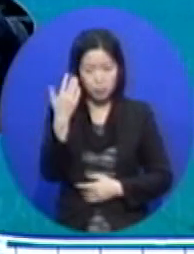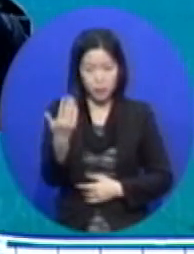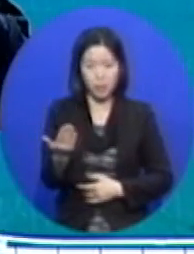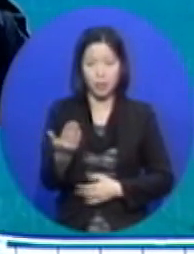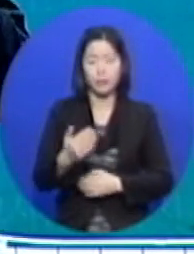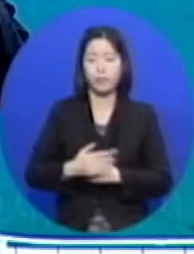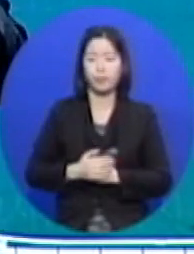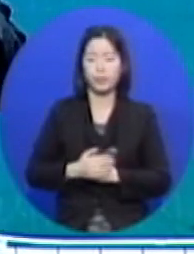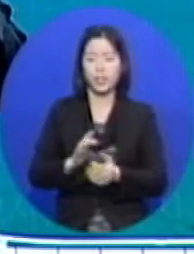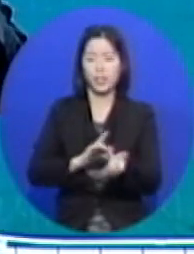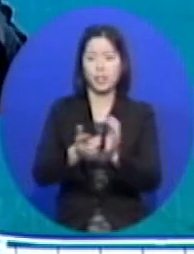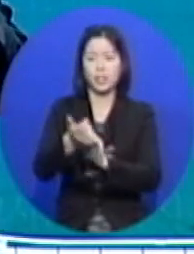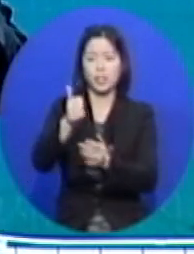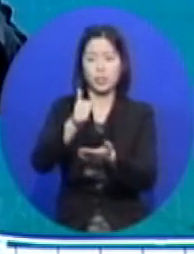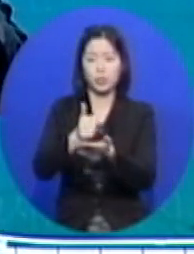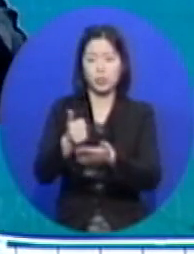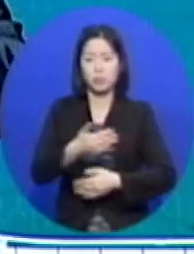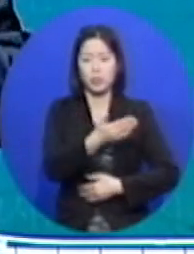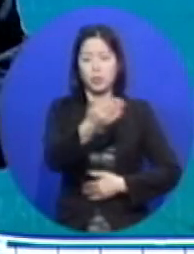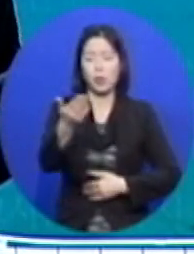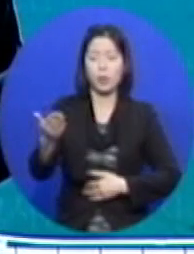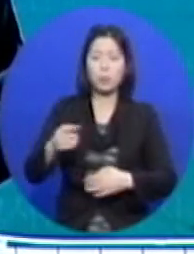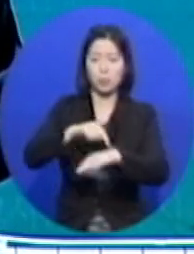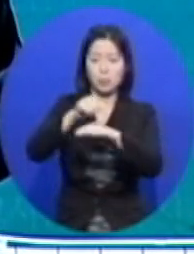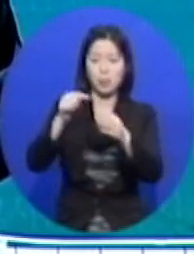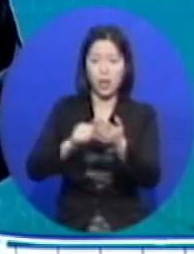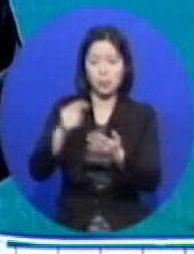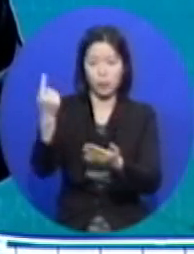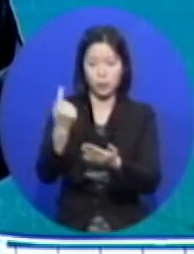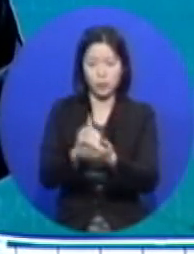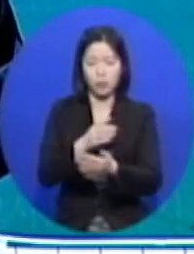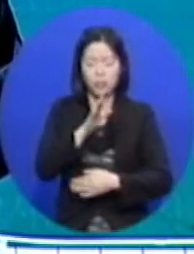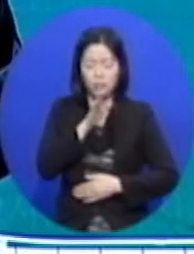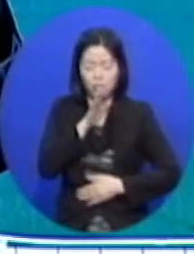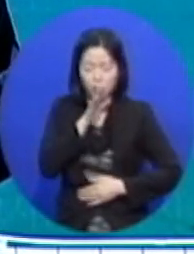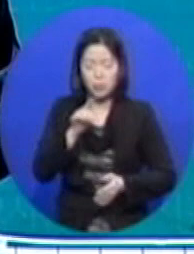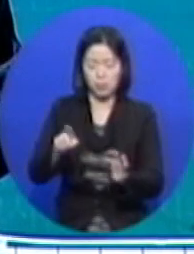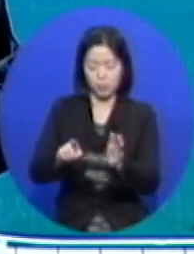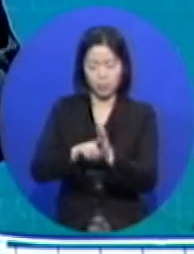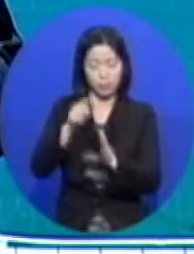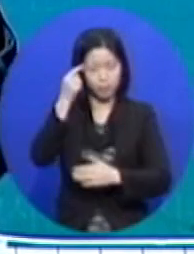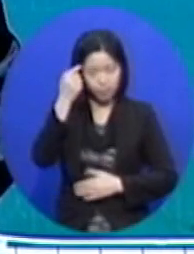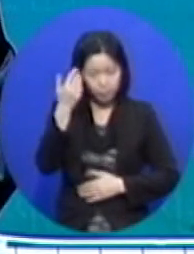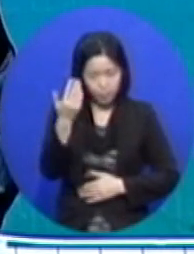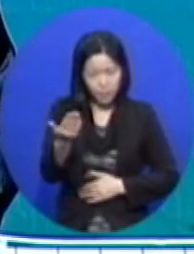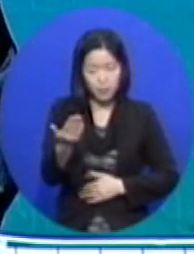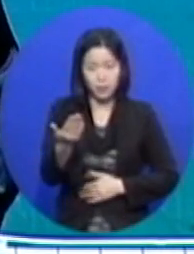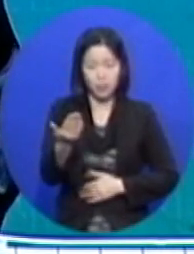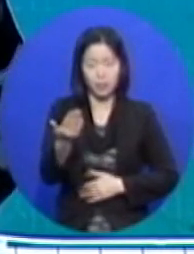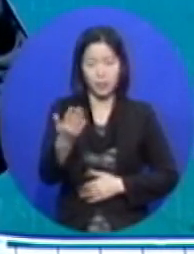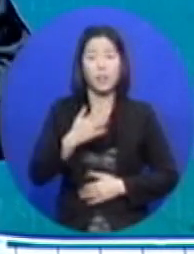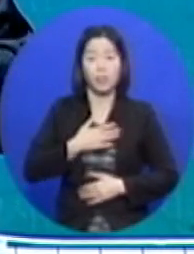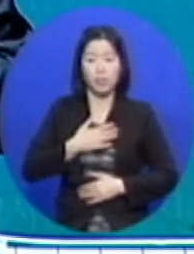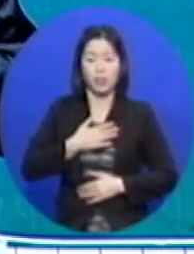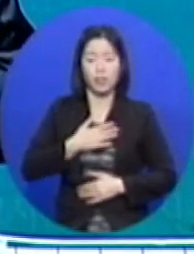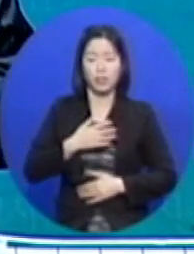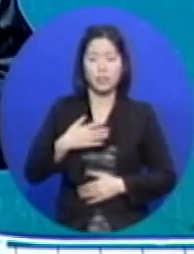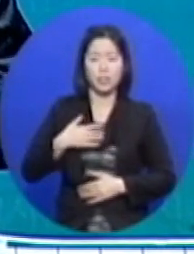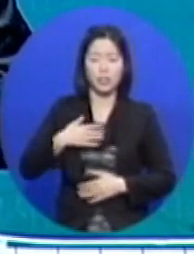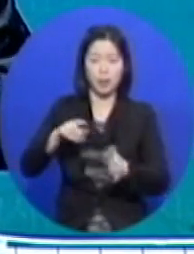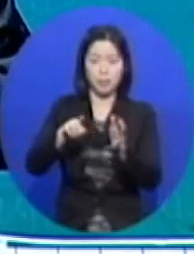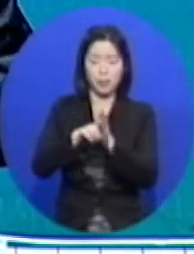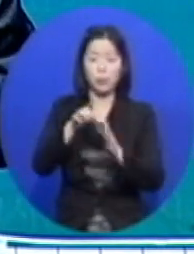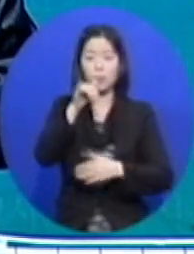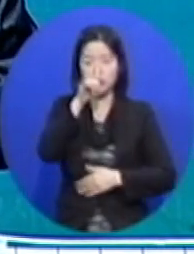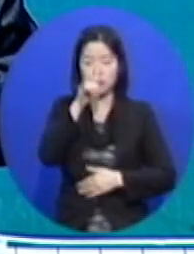예수님이 여러분의 마음에 오신것 정말 믿으시나요 예 목사님 작아야 있습니다 예수님 제 마음에